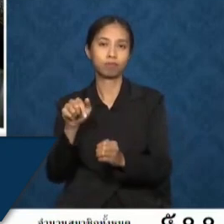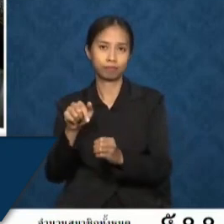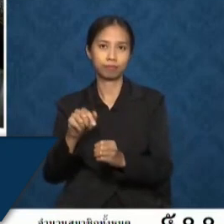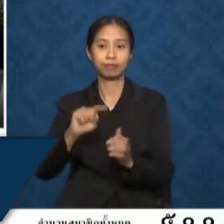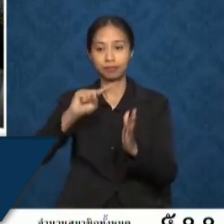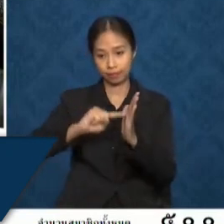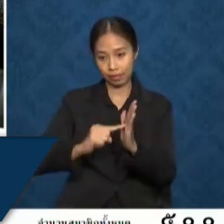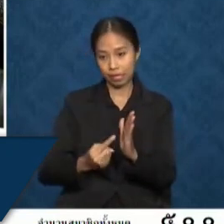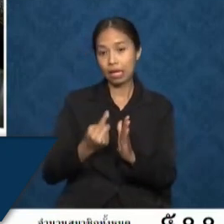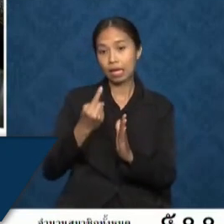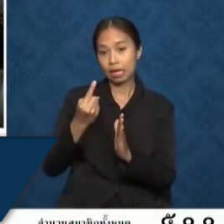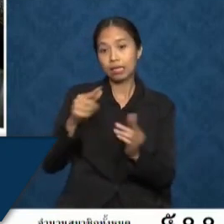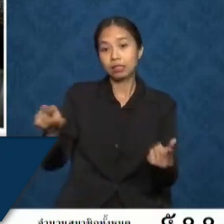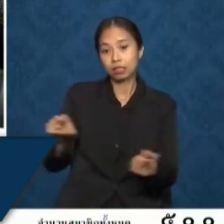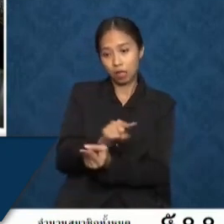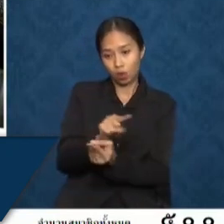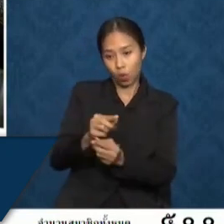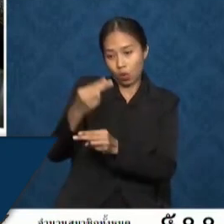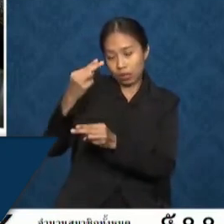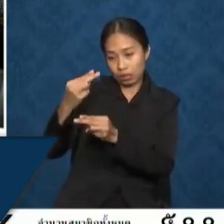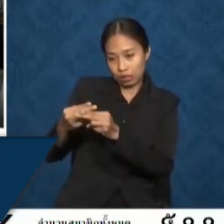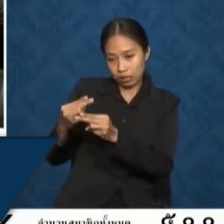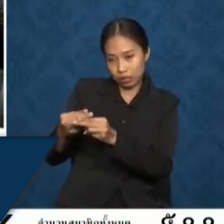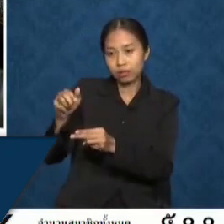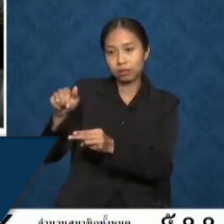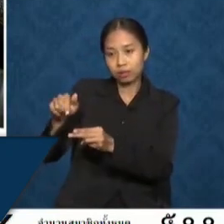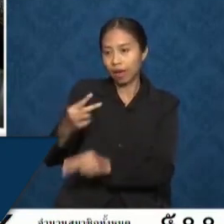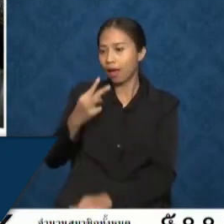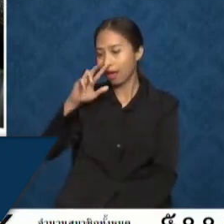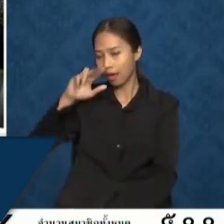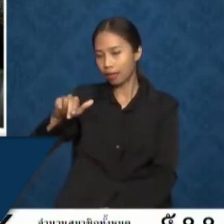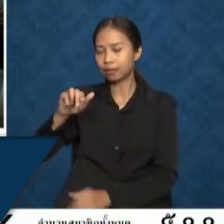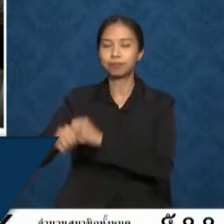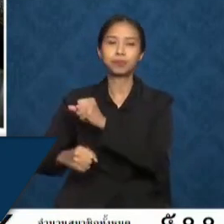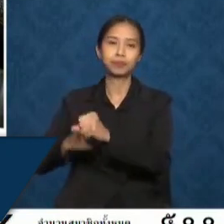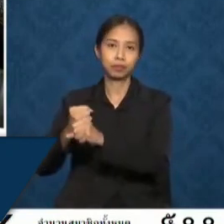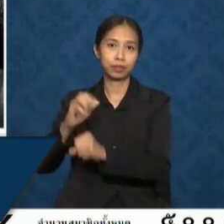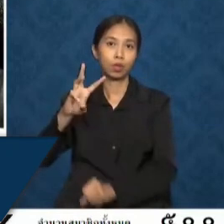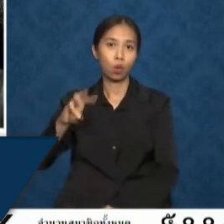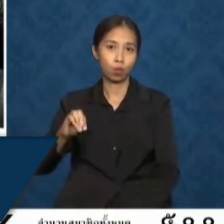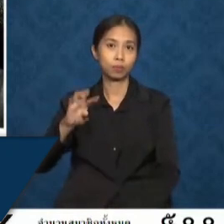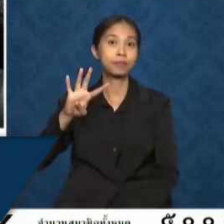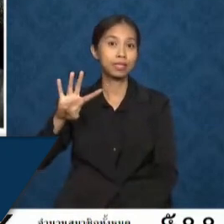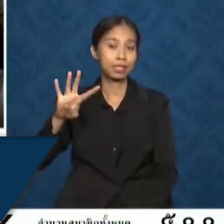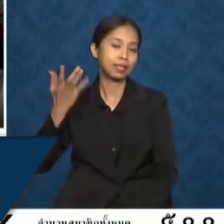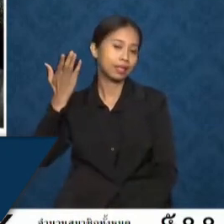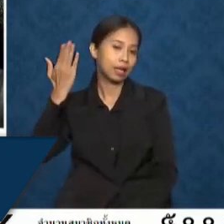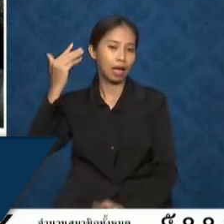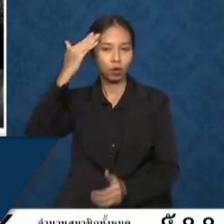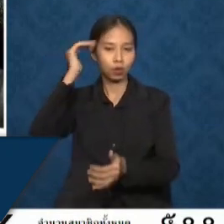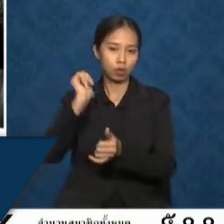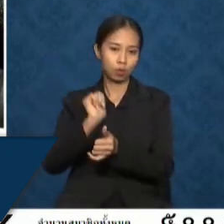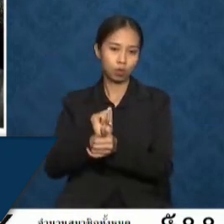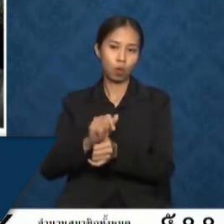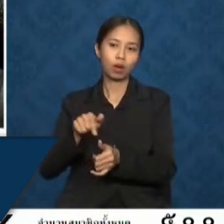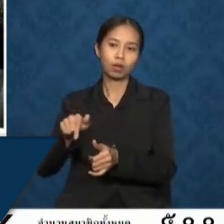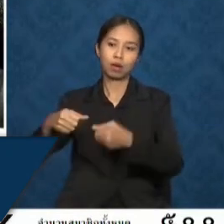แรกเริมสงคม เห็นชื่อเยาวชนคนนี้ ปรากฏในสังคมนช่วงปรายป 64 ค่ะจากคลิเหติการณทต้ธกรหทรถ